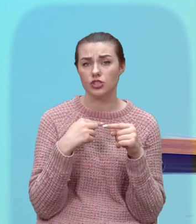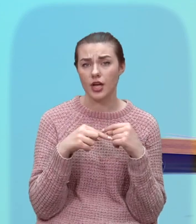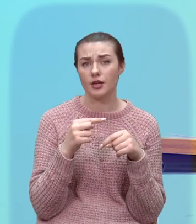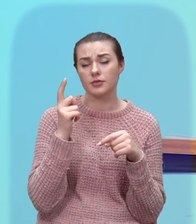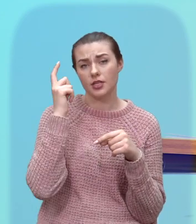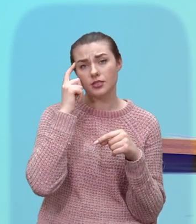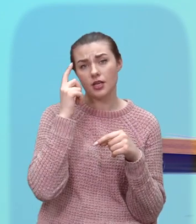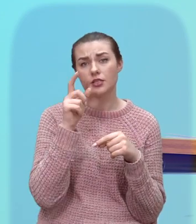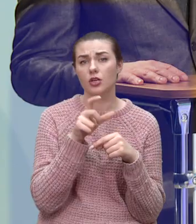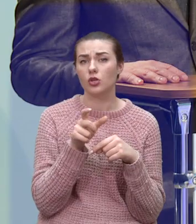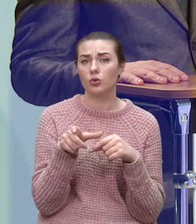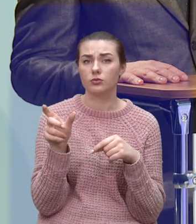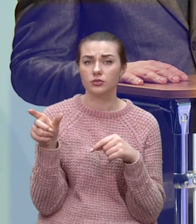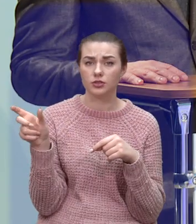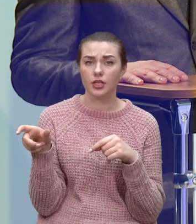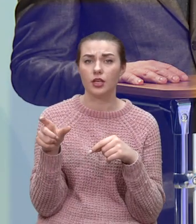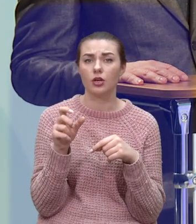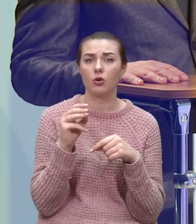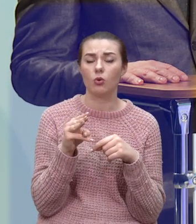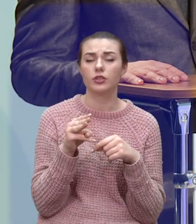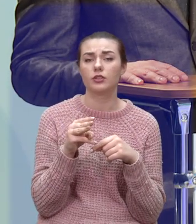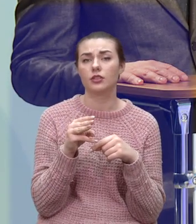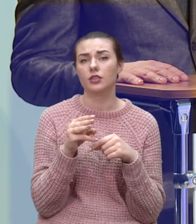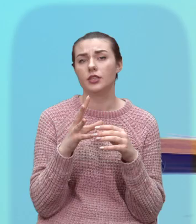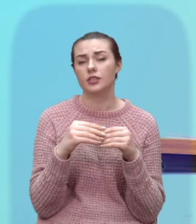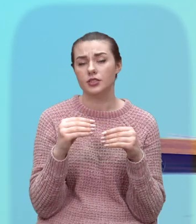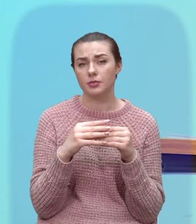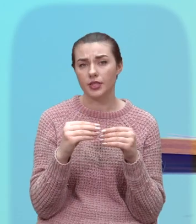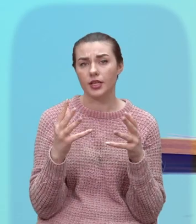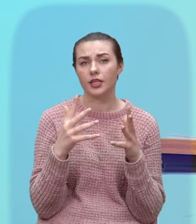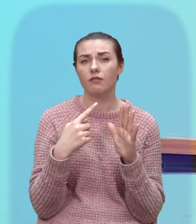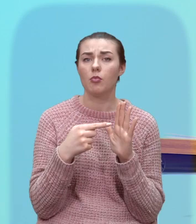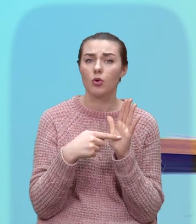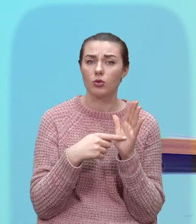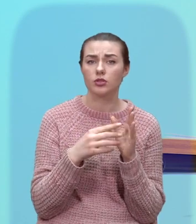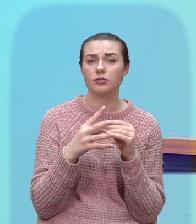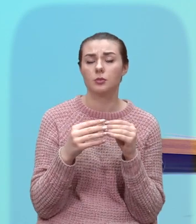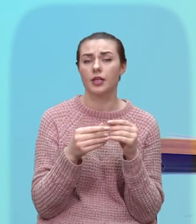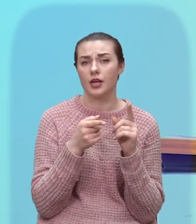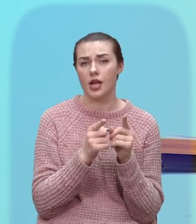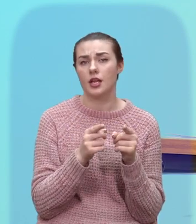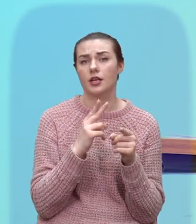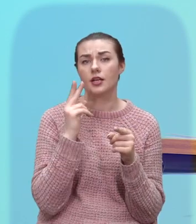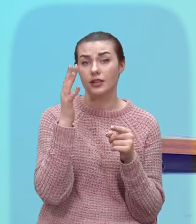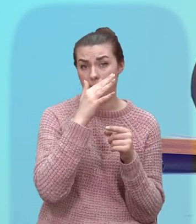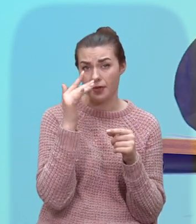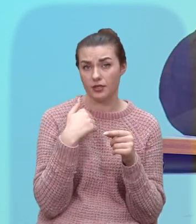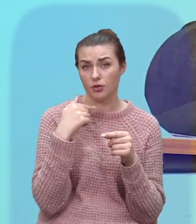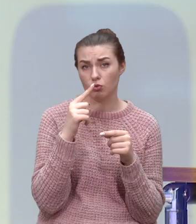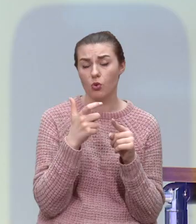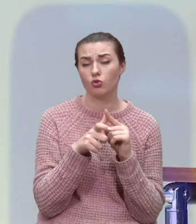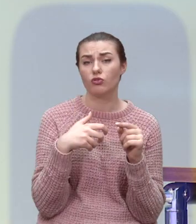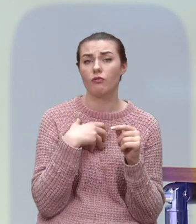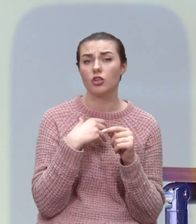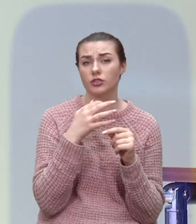возвращаем сознании людей от так скажем земных каких-то вопросов земных реалий к небесно